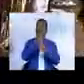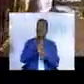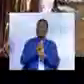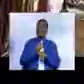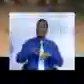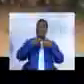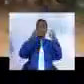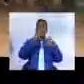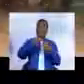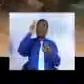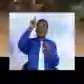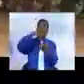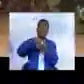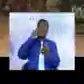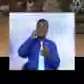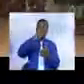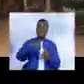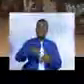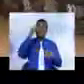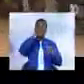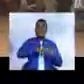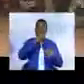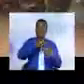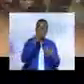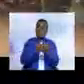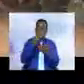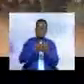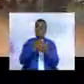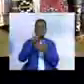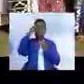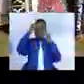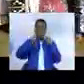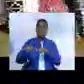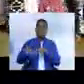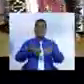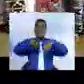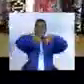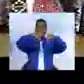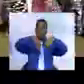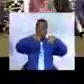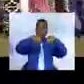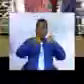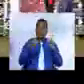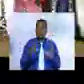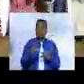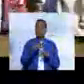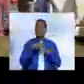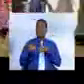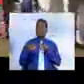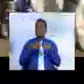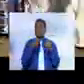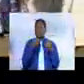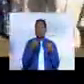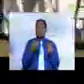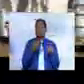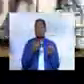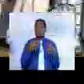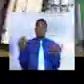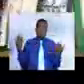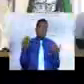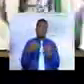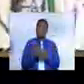femmes de la région de bénéficier d'un prêt à faible taux de remboursement, ce qui leur a permis d'entreprendre des activités génératrices